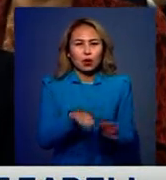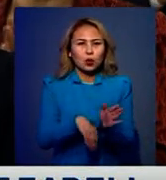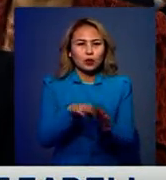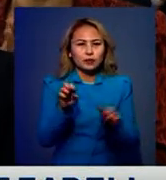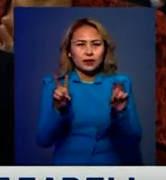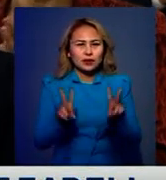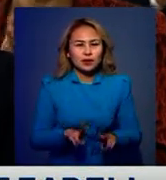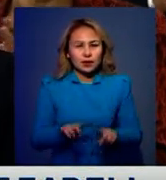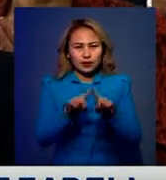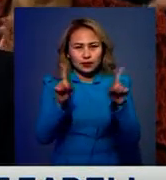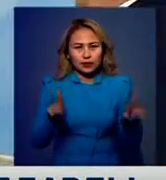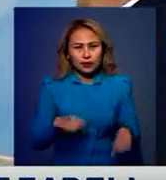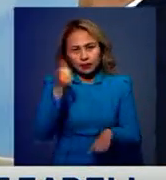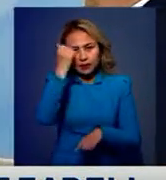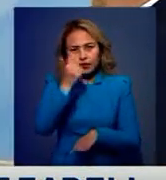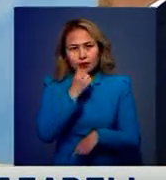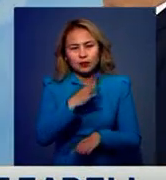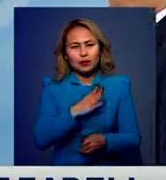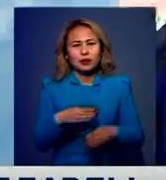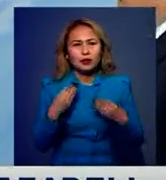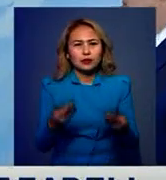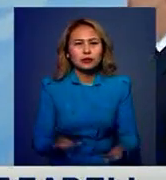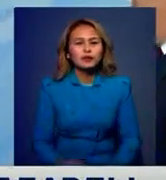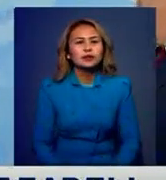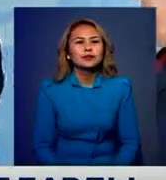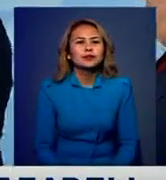арнайы алғыс хаттар табыстады.